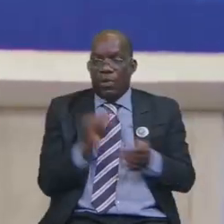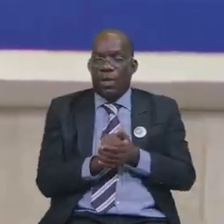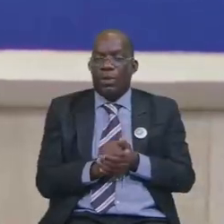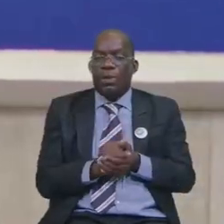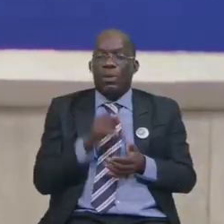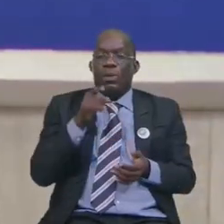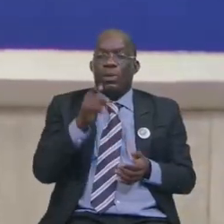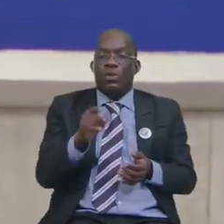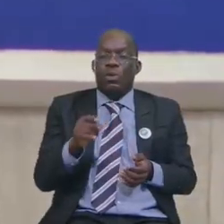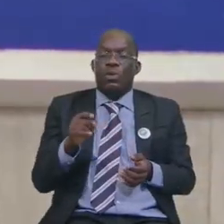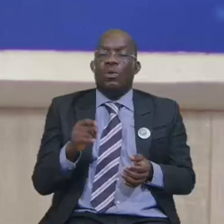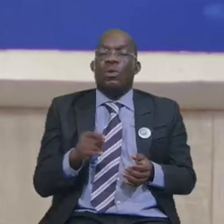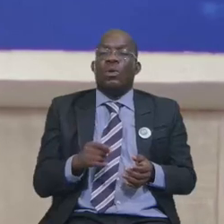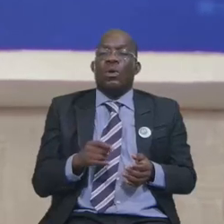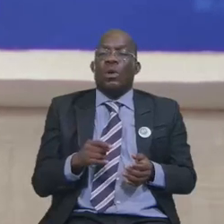parce que tu poursuivre